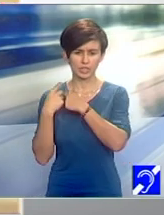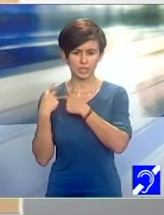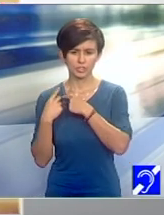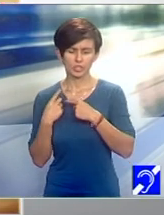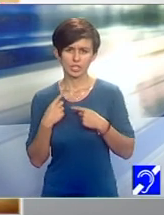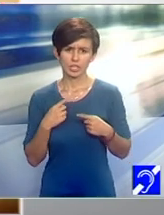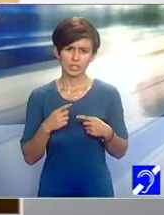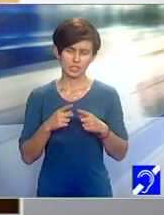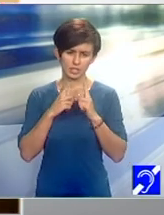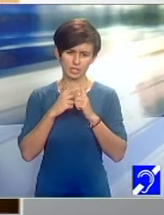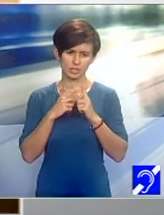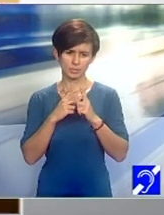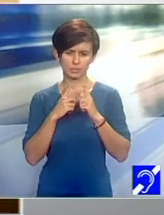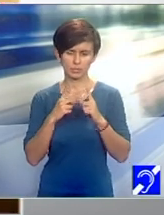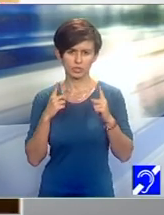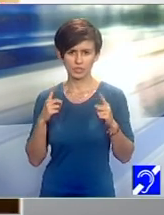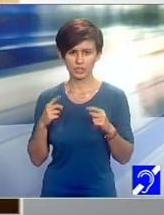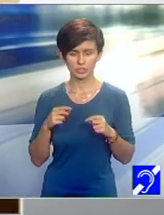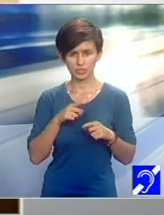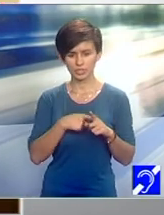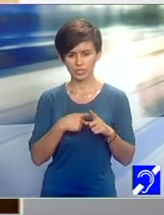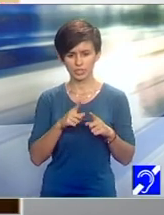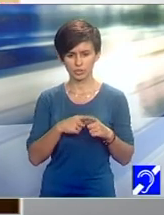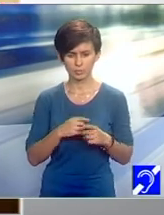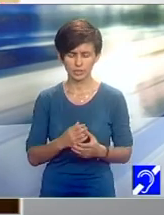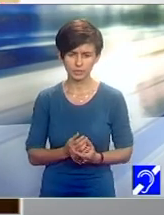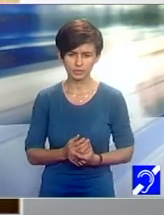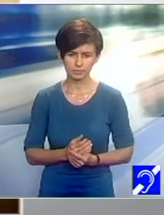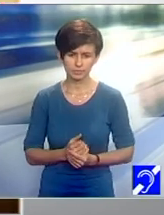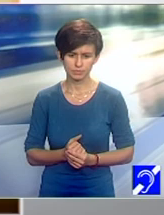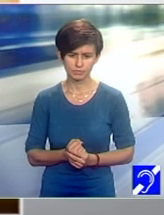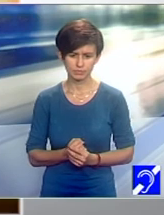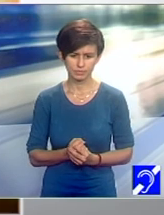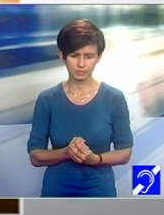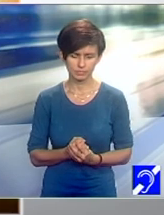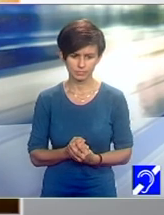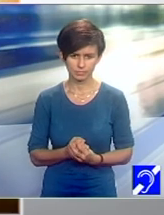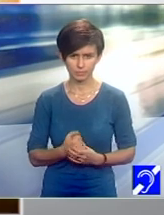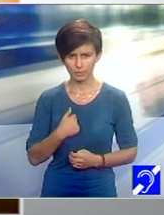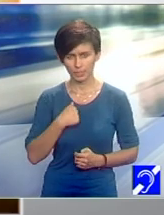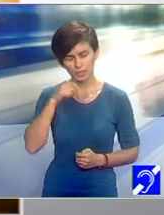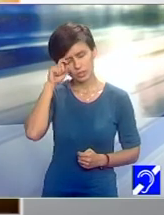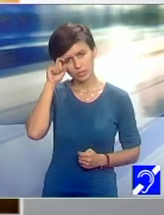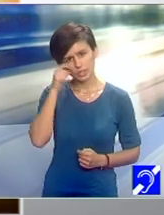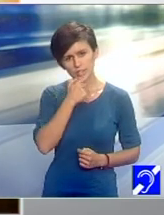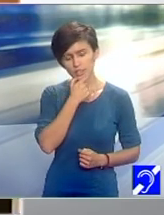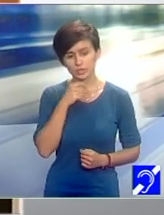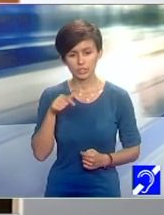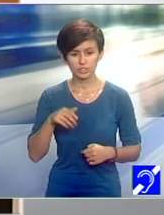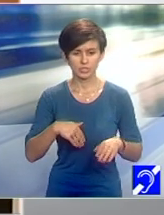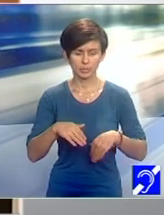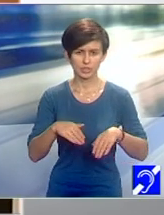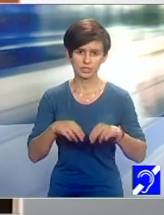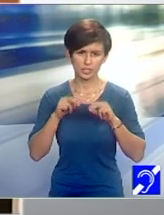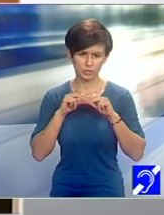romi. Întorcându-ne la întrebarea dumneavoastră, aș spune că anul acesta Ministerul Educației s-a întrecut pe